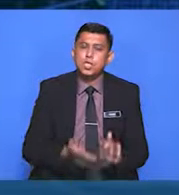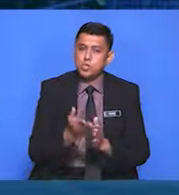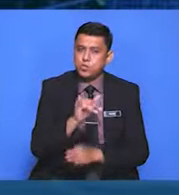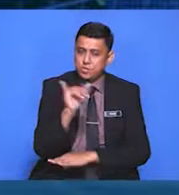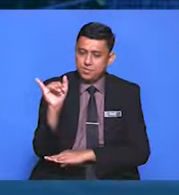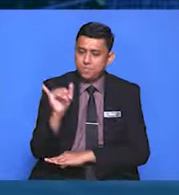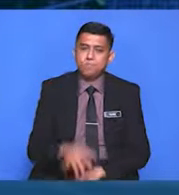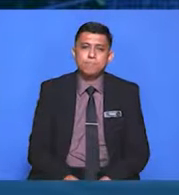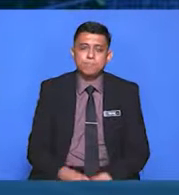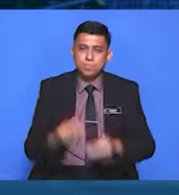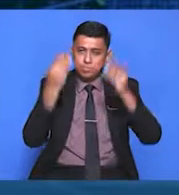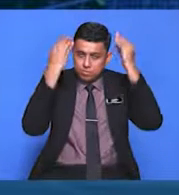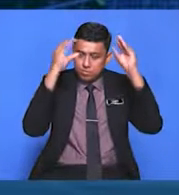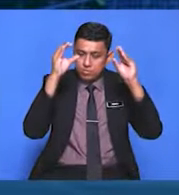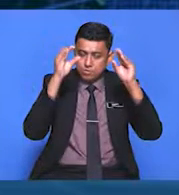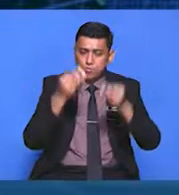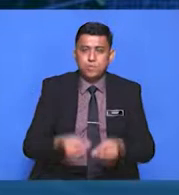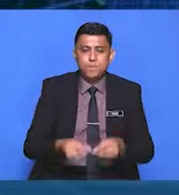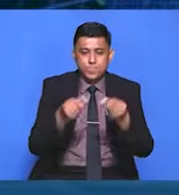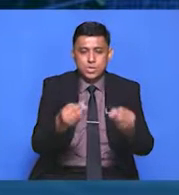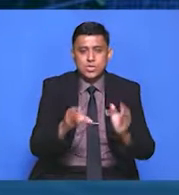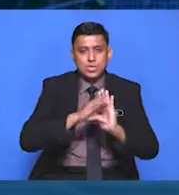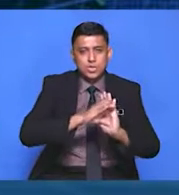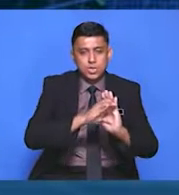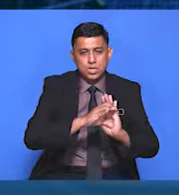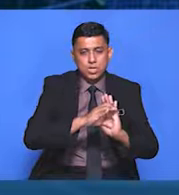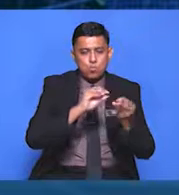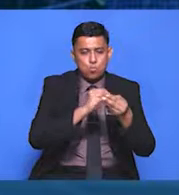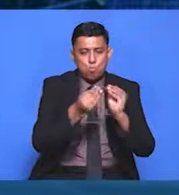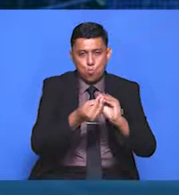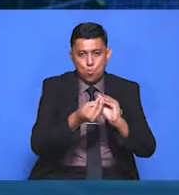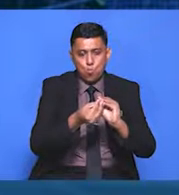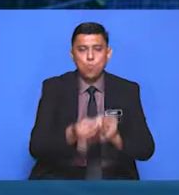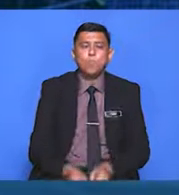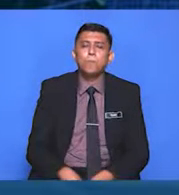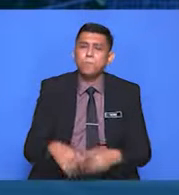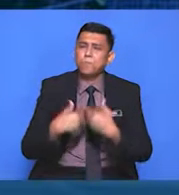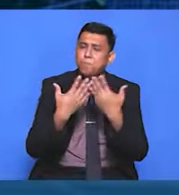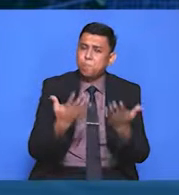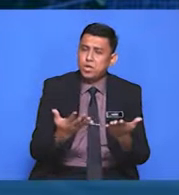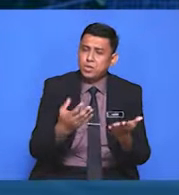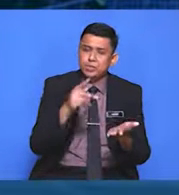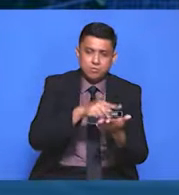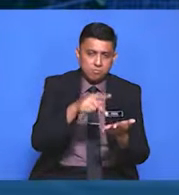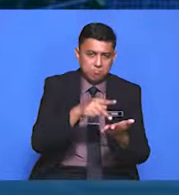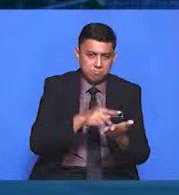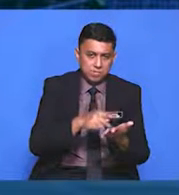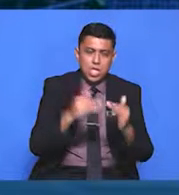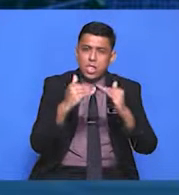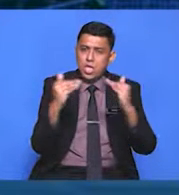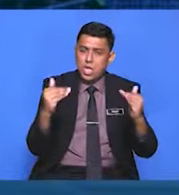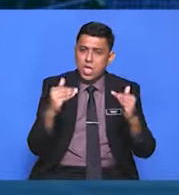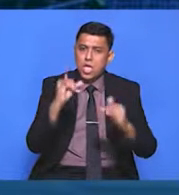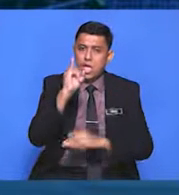Seterusnya, cikgu akan memberi contoh berangka bagaimana menghitung kadar